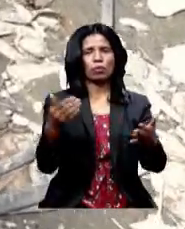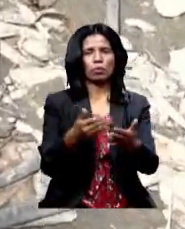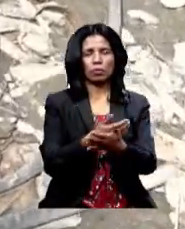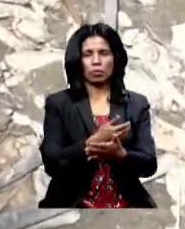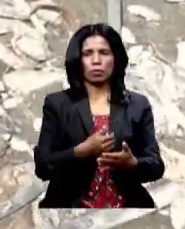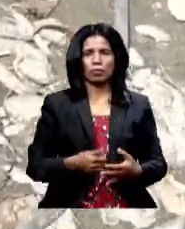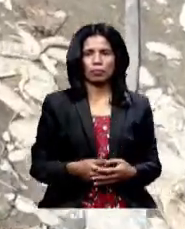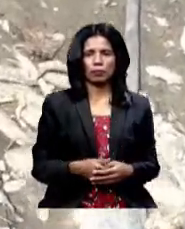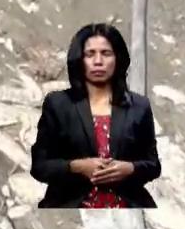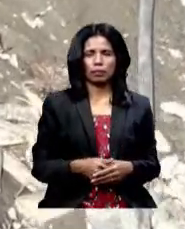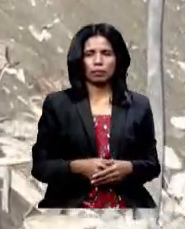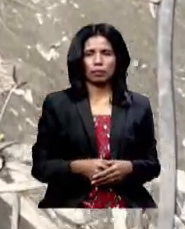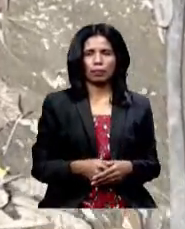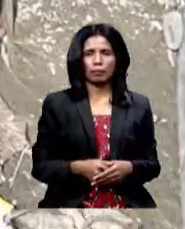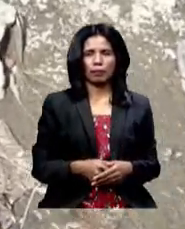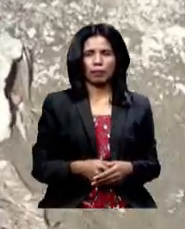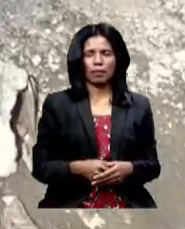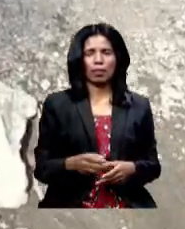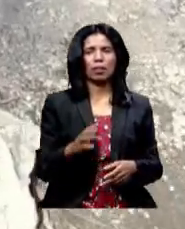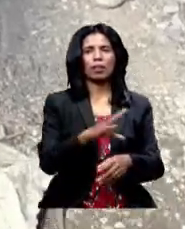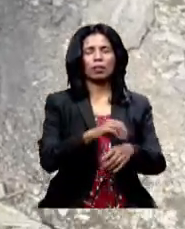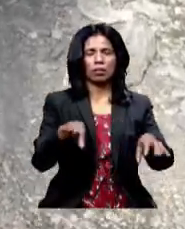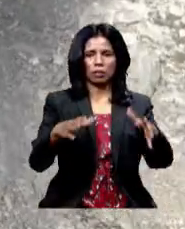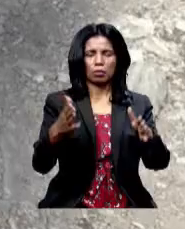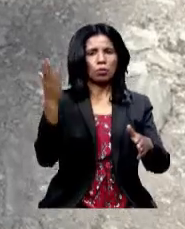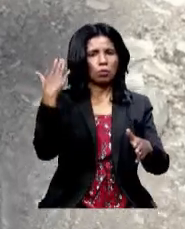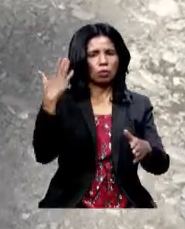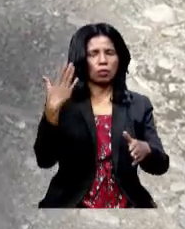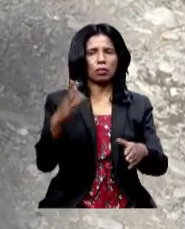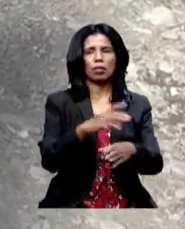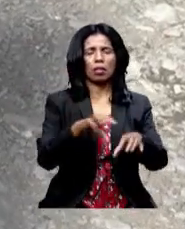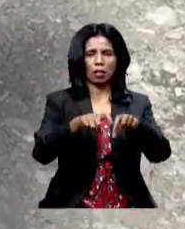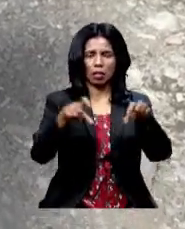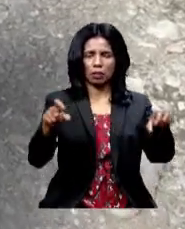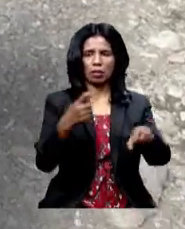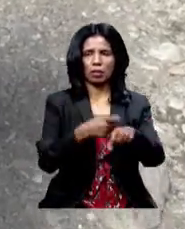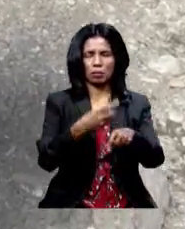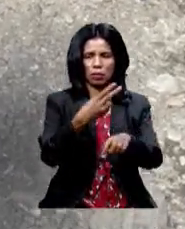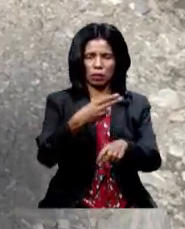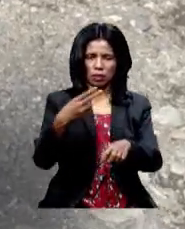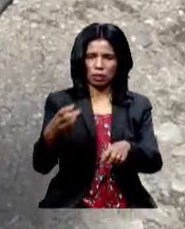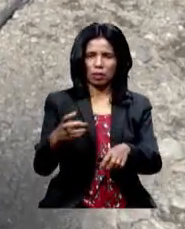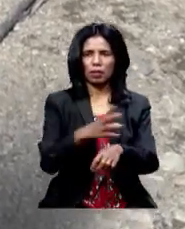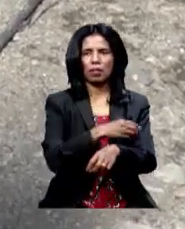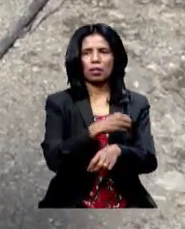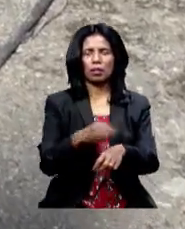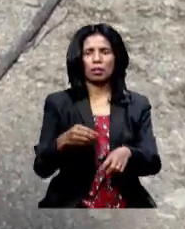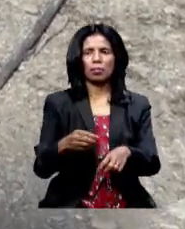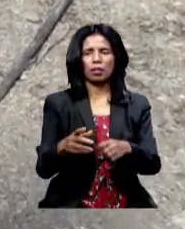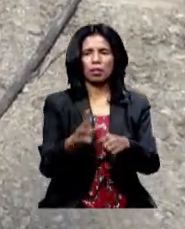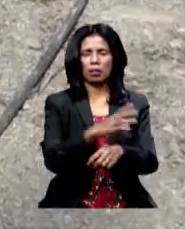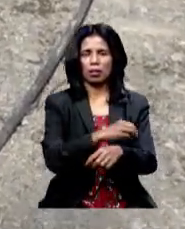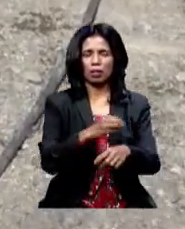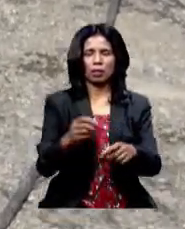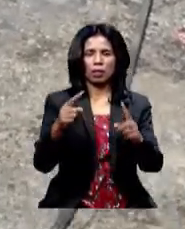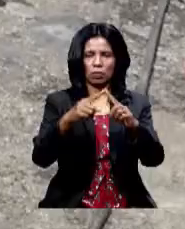tarefa. Mento sistema ne significa ka tak sistema ida tuang husi a tempo indonesia ne tempo, tempo a portugues ne tempo, indonesia ne tempo,